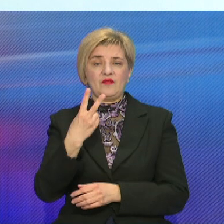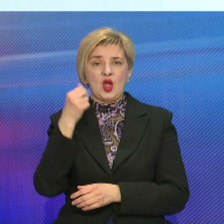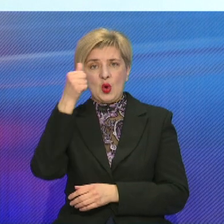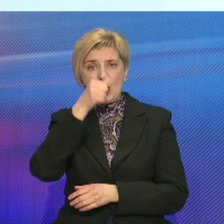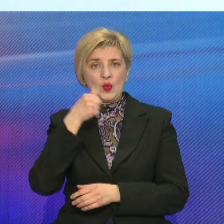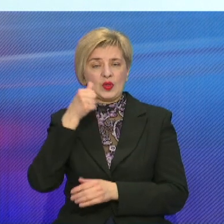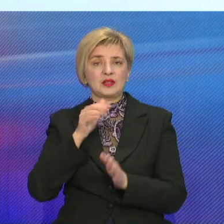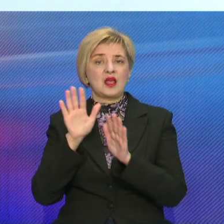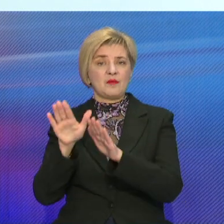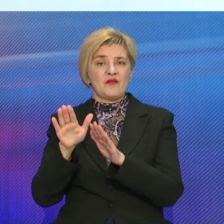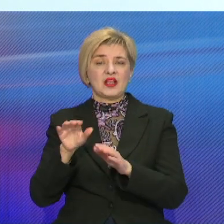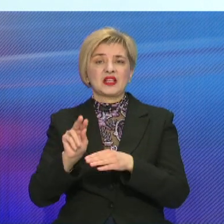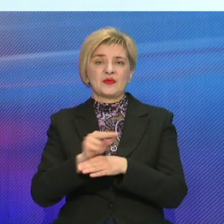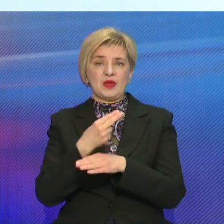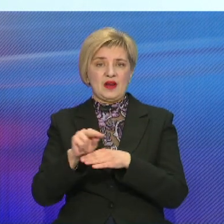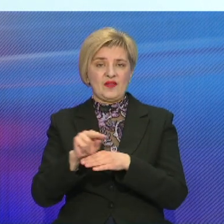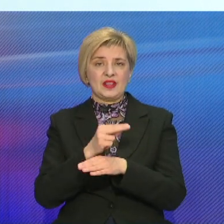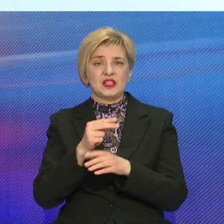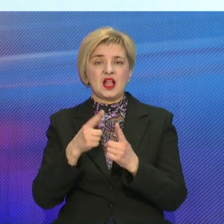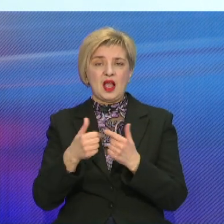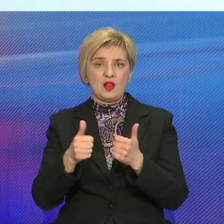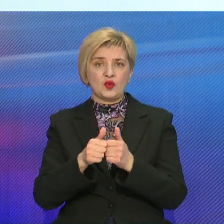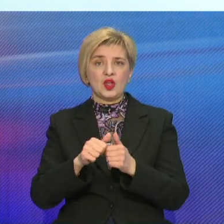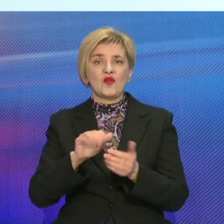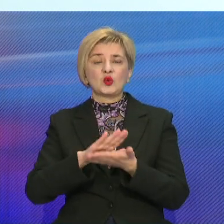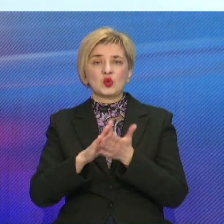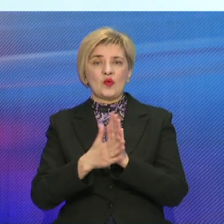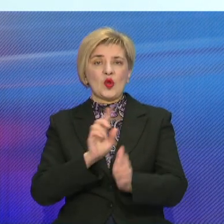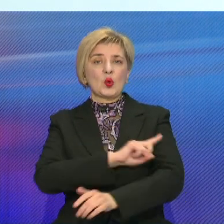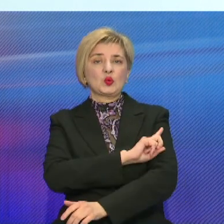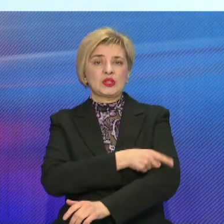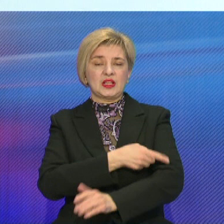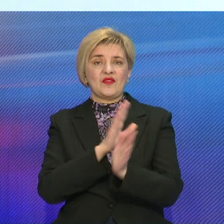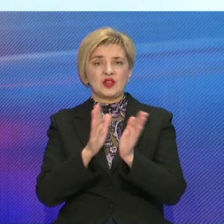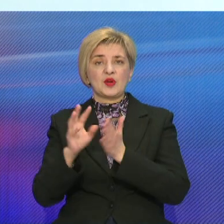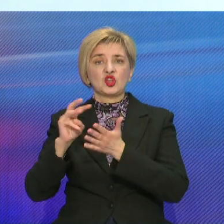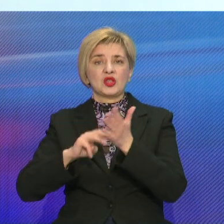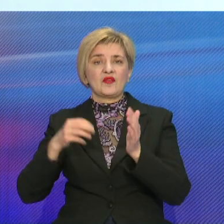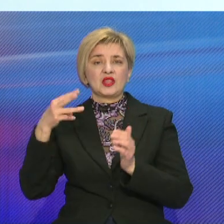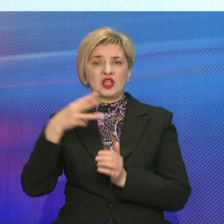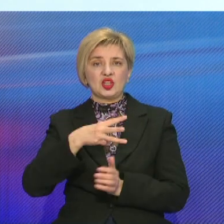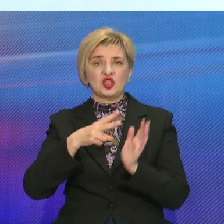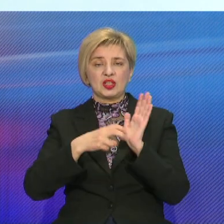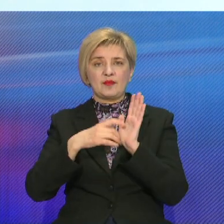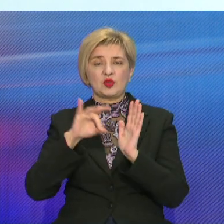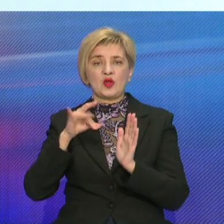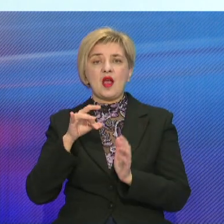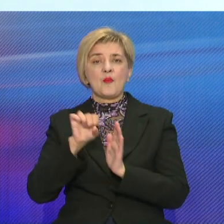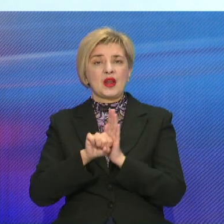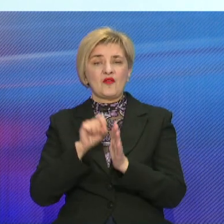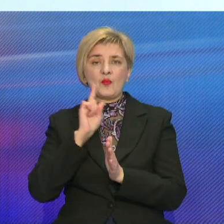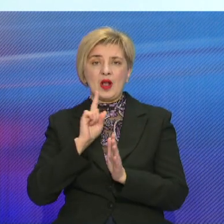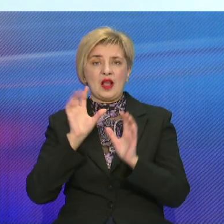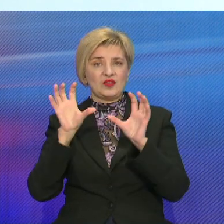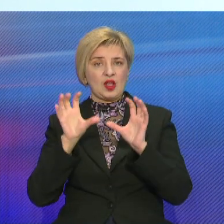с отбыванием в исправительной колонии в условиях усиленного режима со штрафом в сумме 3700 рублей. Приговор в законную силу не вступил и может